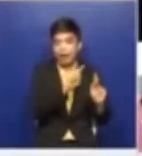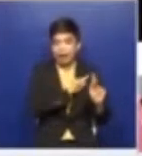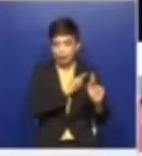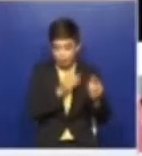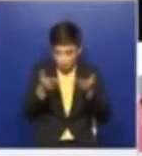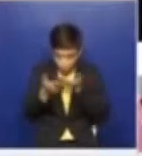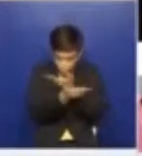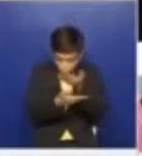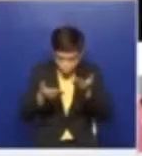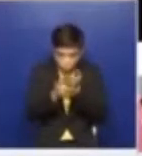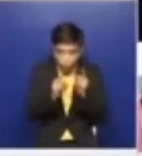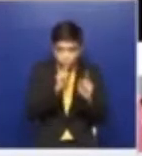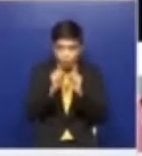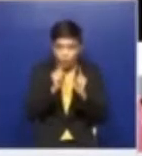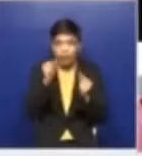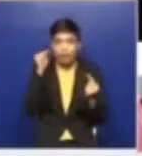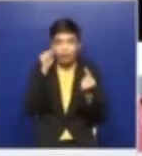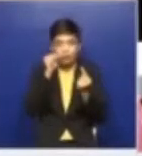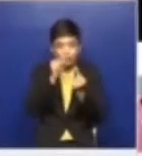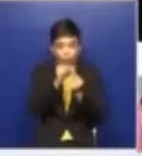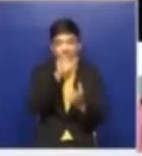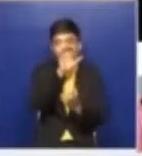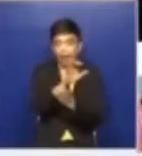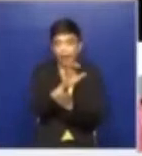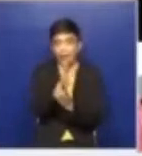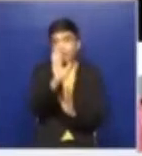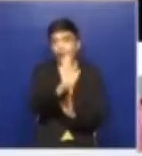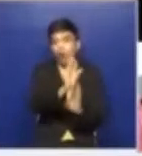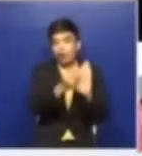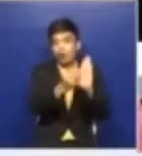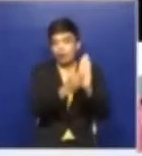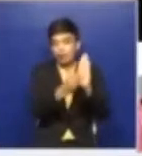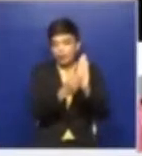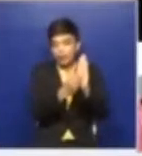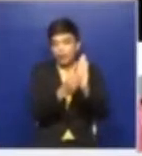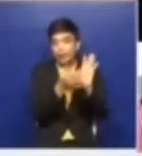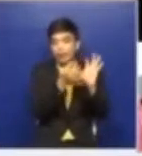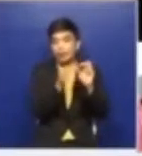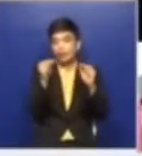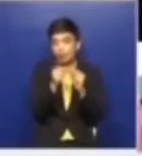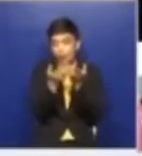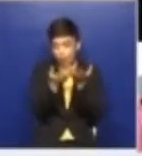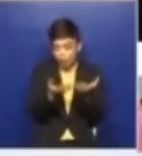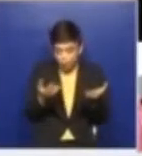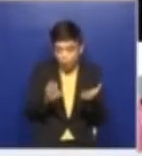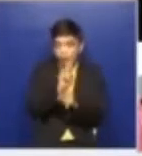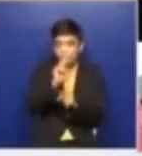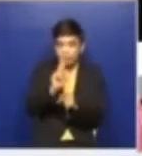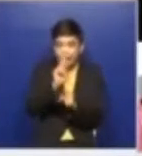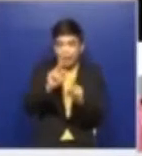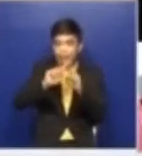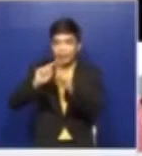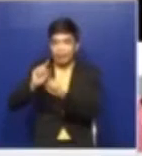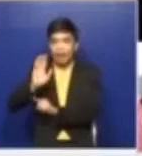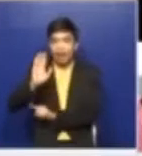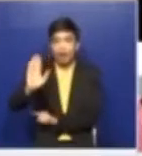การบังคับใช้ข้อบัญญัติกรุงเทพมหานครกรณีค่าใช้จ่ายเกี่ยวกับการพัฒนาทรัพย์สินที่ประช